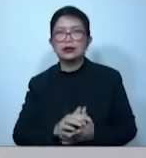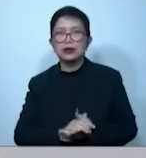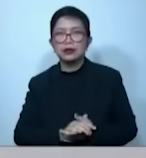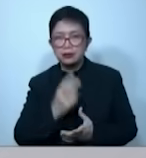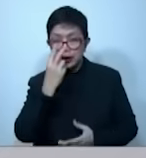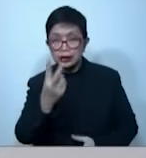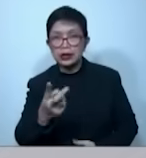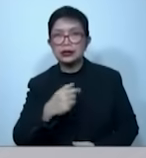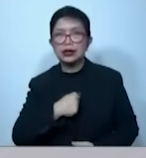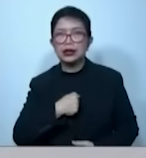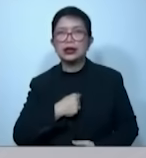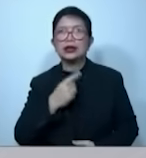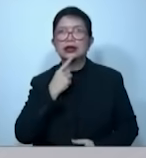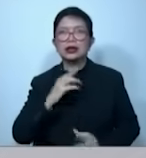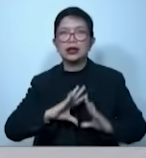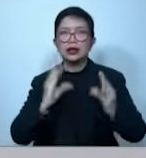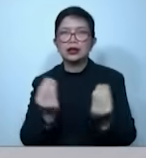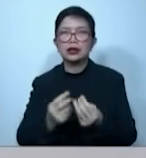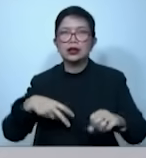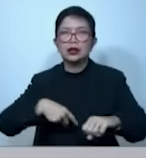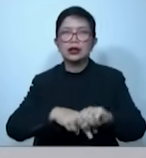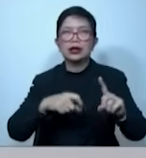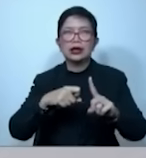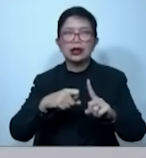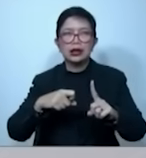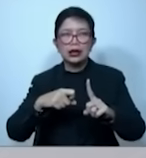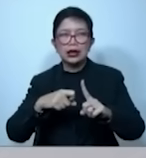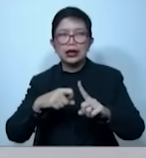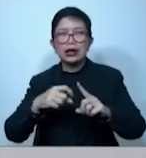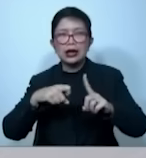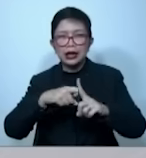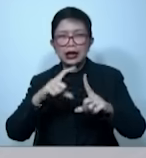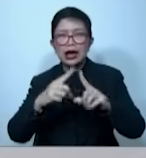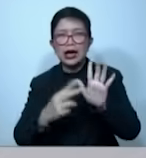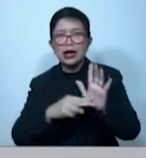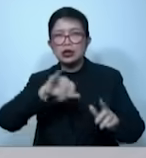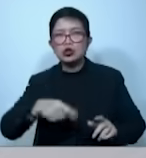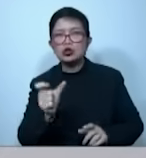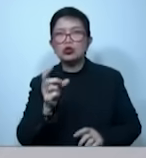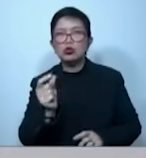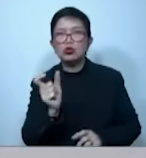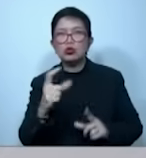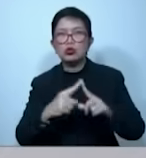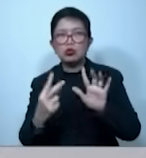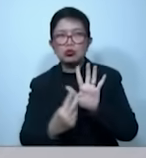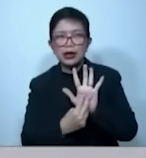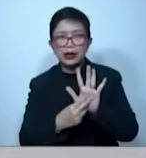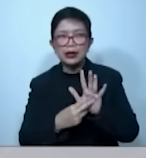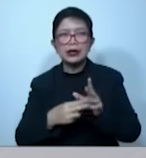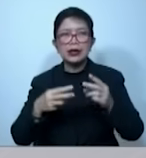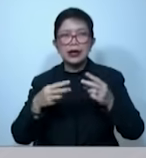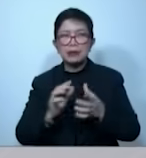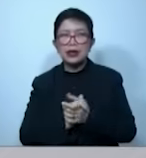oke peristiwa Kanjuruan dan peristiwa KM 50 di situ proses hukum sudah dijalankan